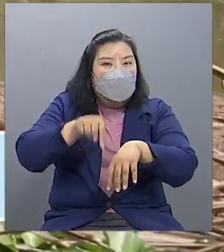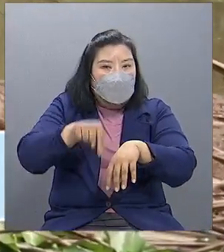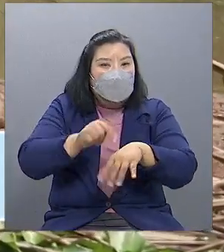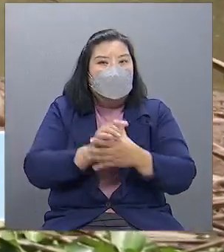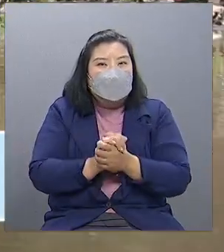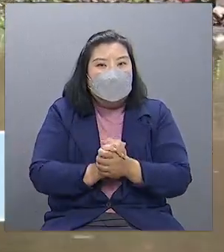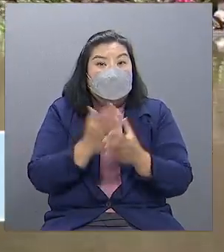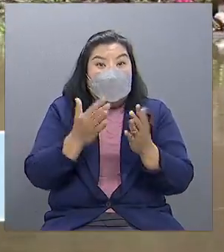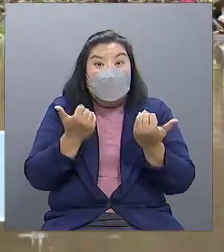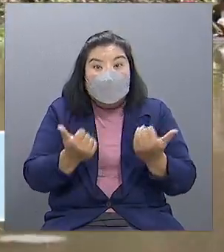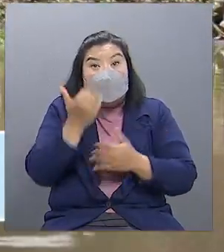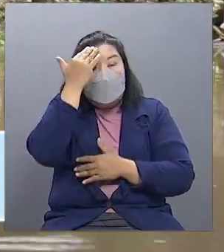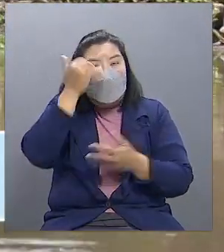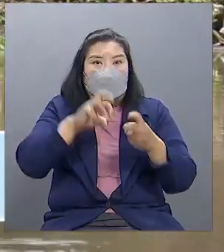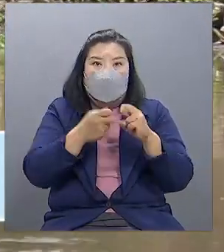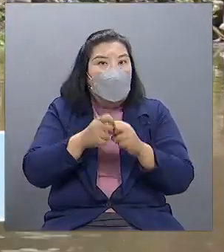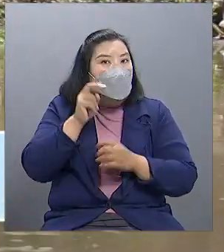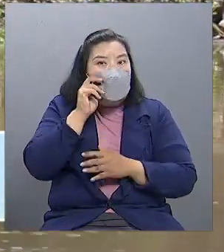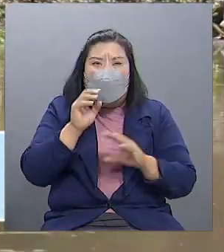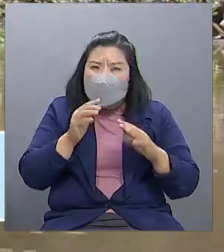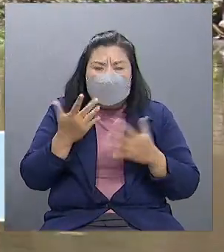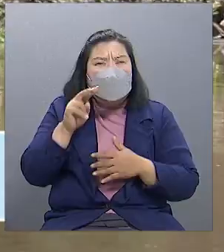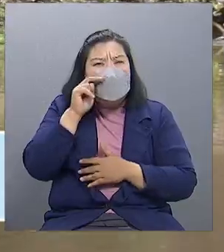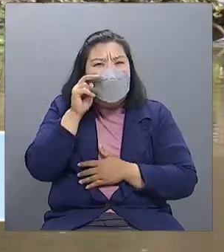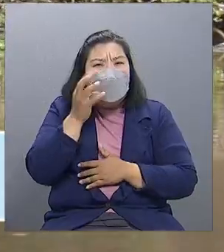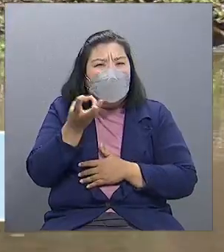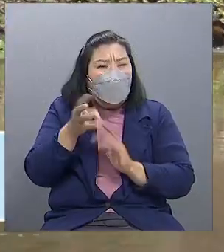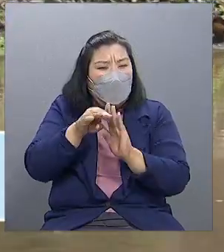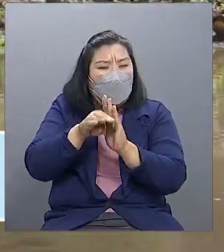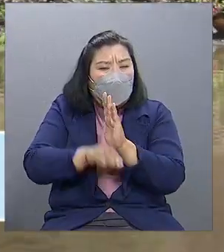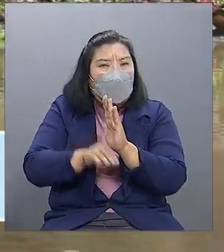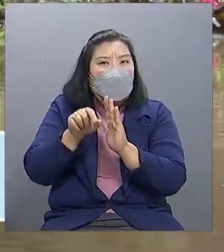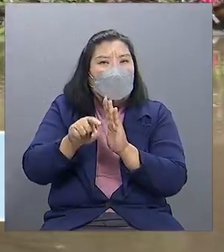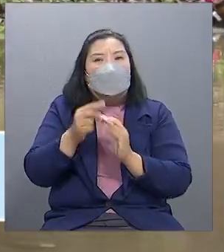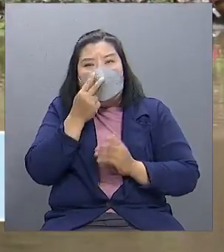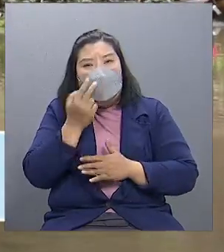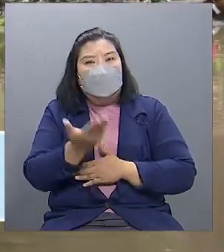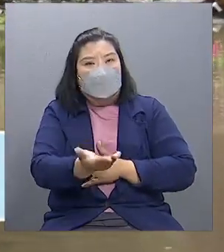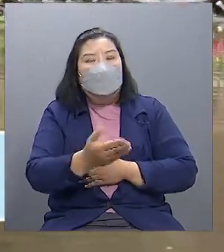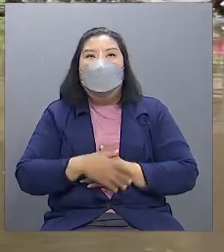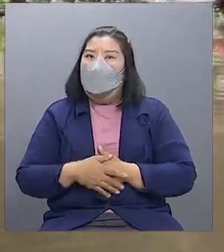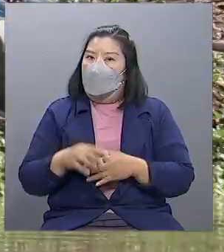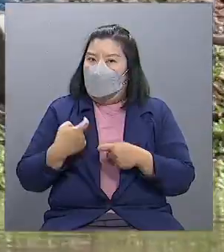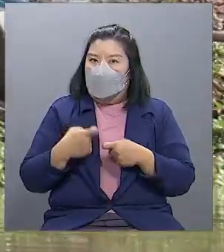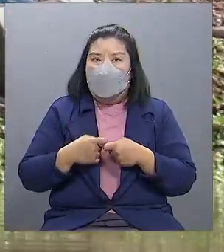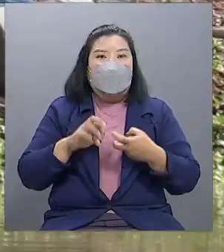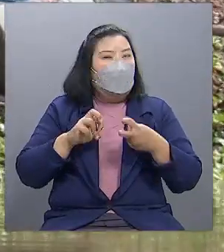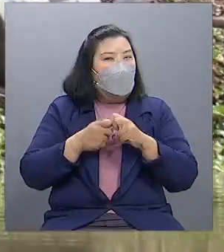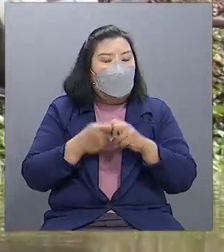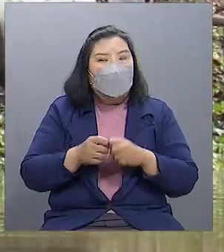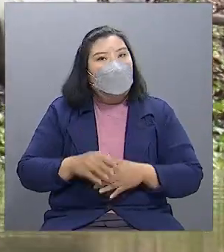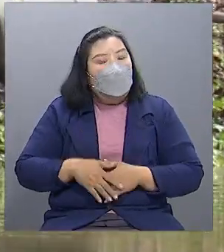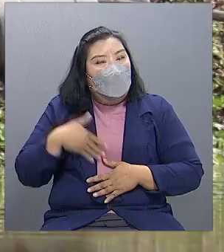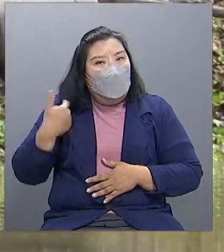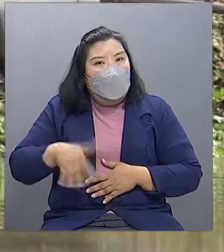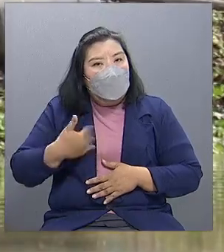ประศพพันน้ําน Lucaนี้ละค่ะ ก็เป็นปัญหาที่เกิดขึ้นนะคะศาษะการไ